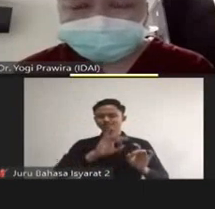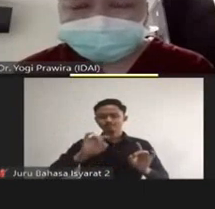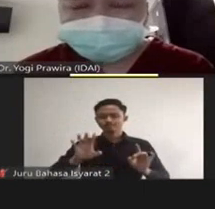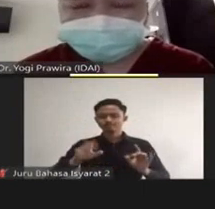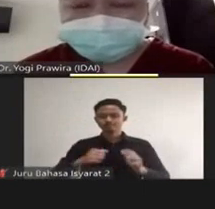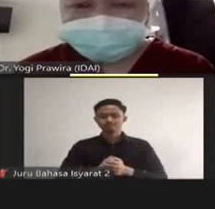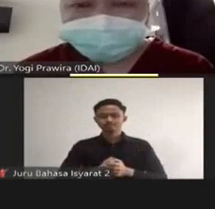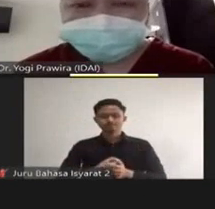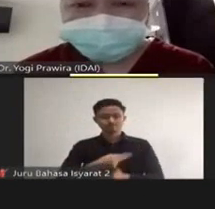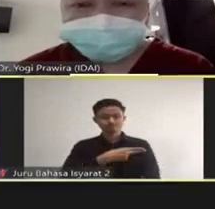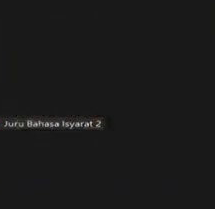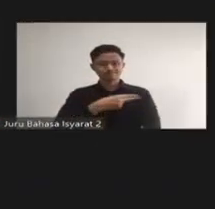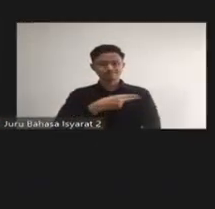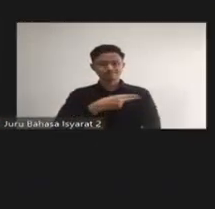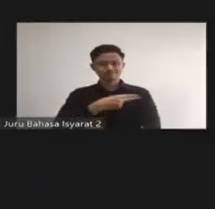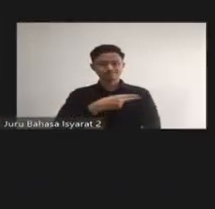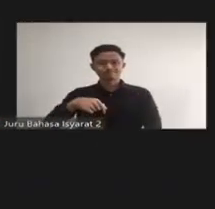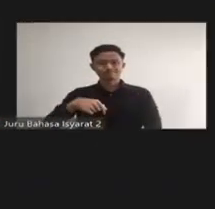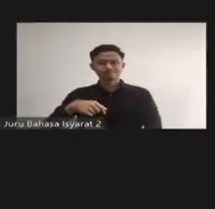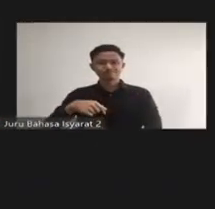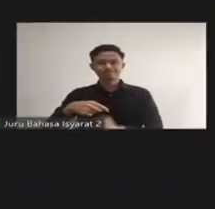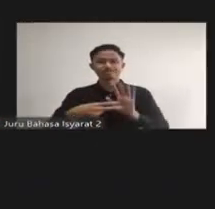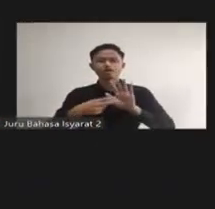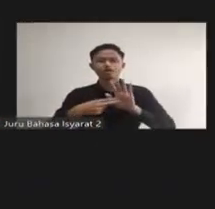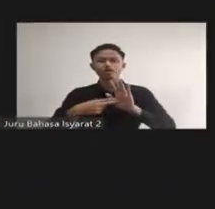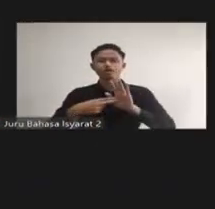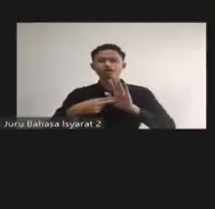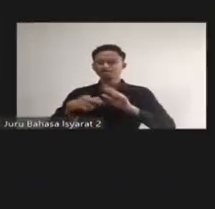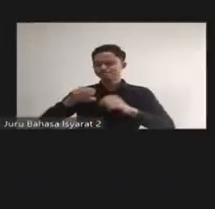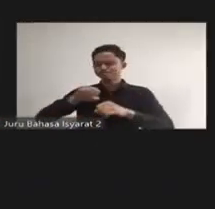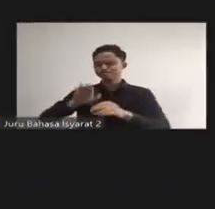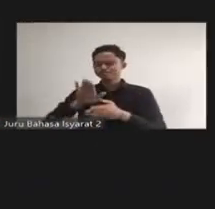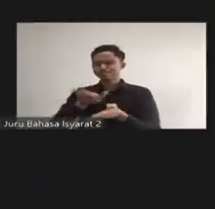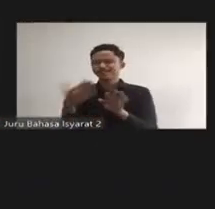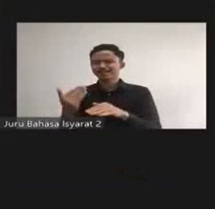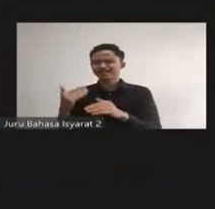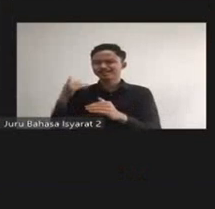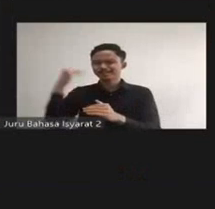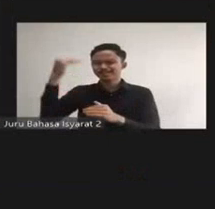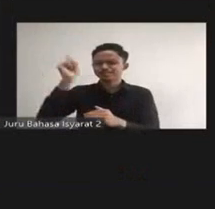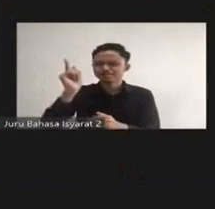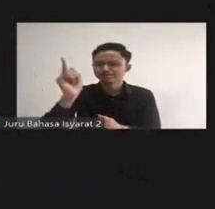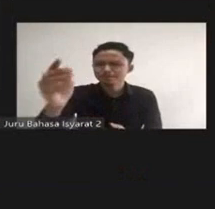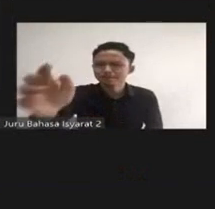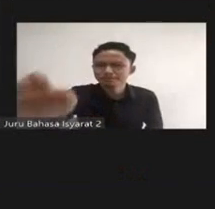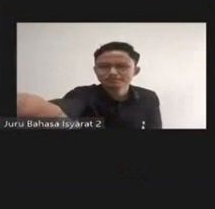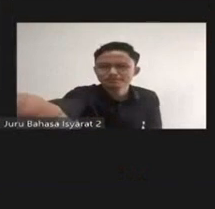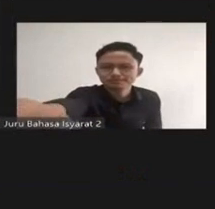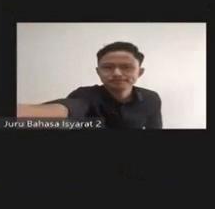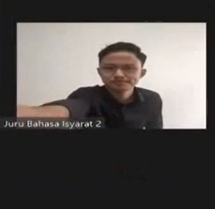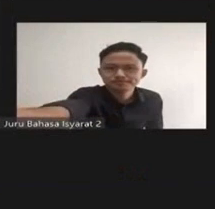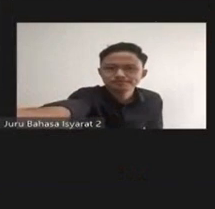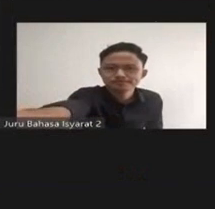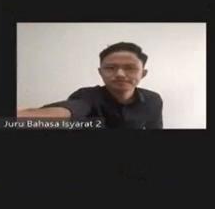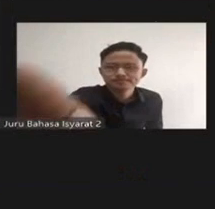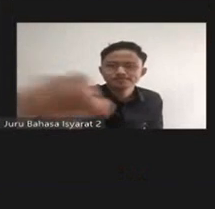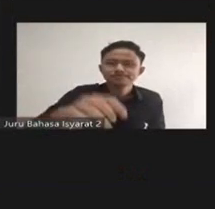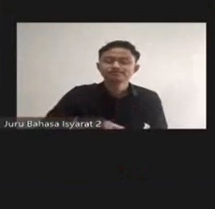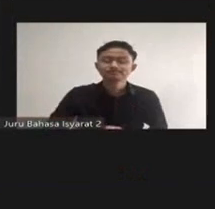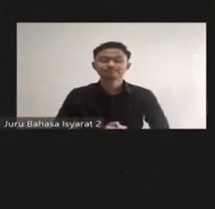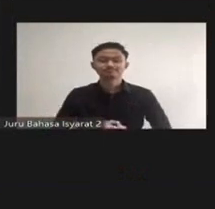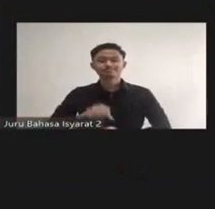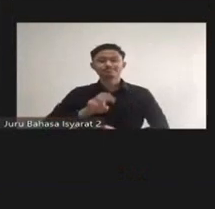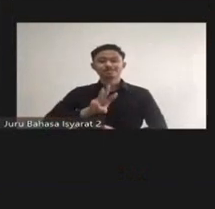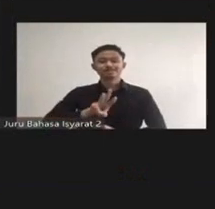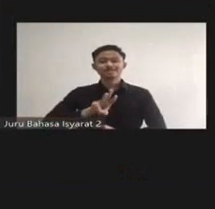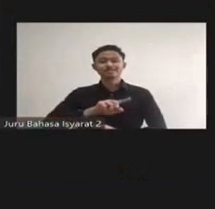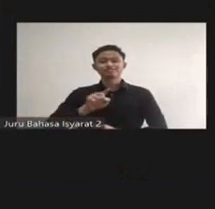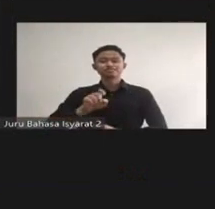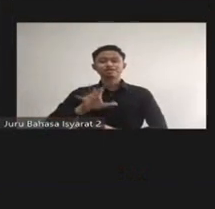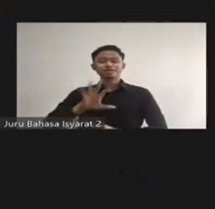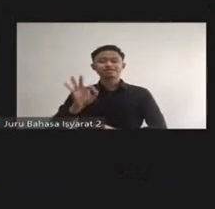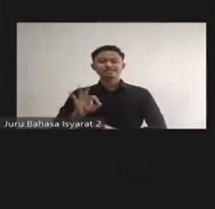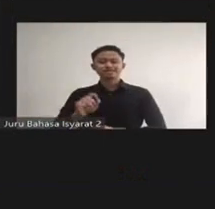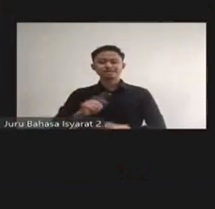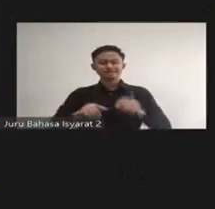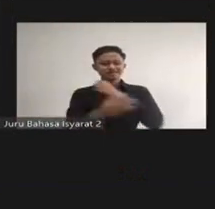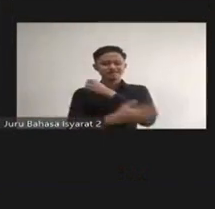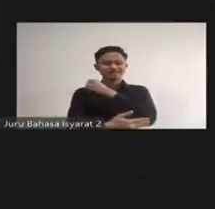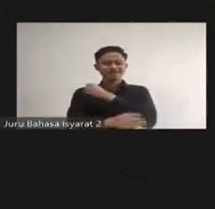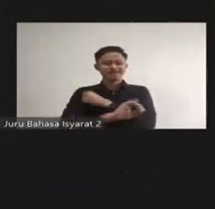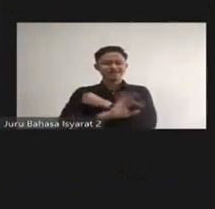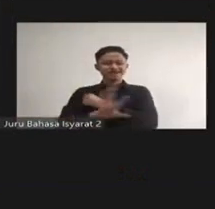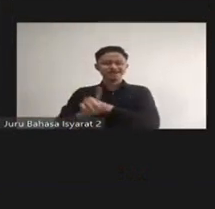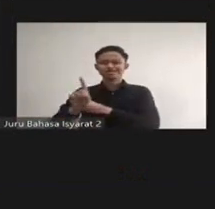angka mortalitasnya itu cukup tinggi, sekitar 3-5%, ya, sementara negara lain kurang dari 1%. Sekarang kita